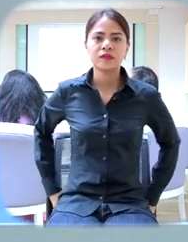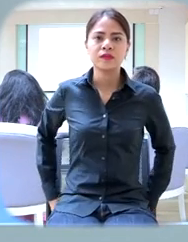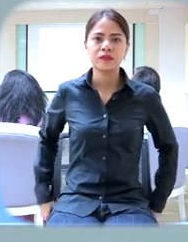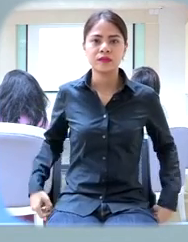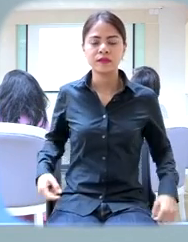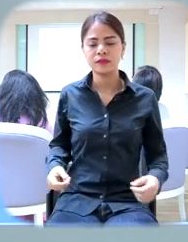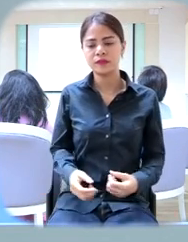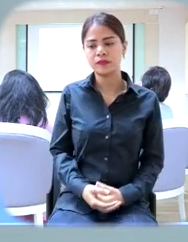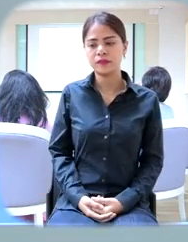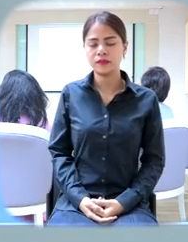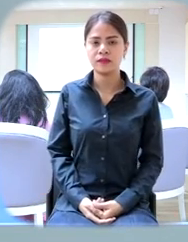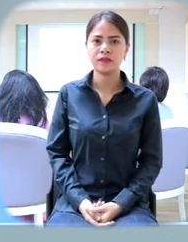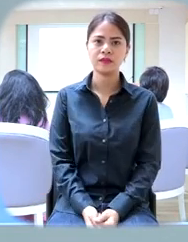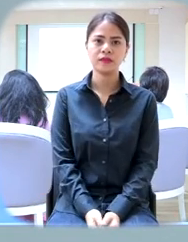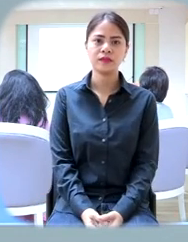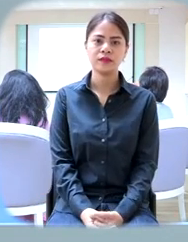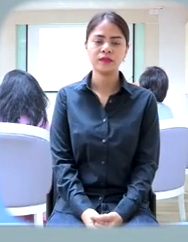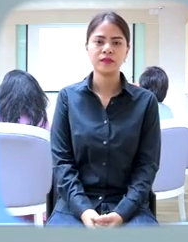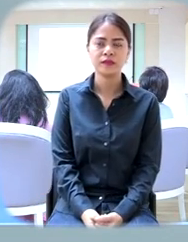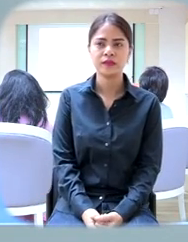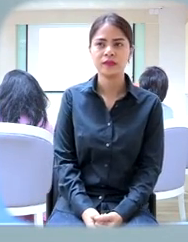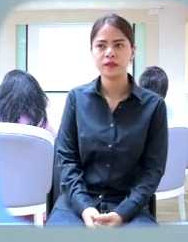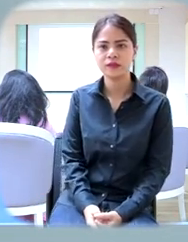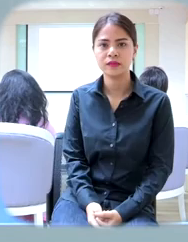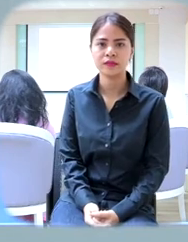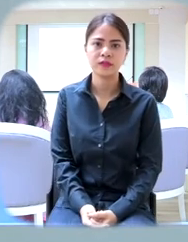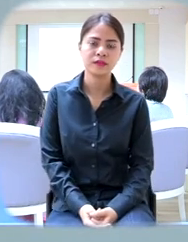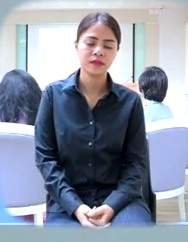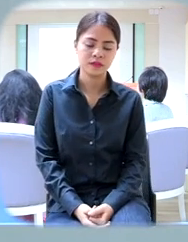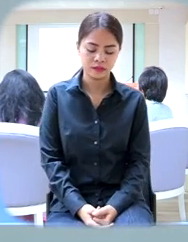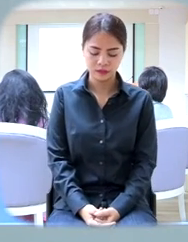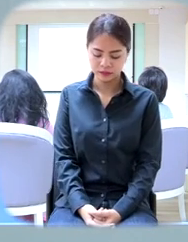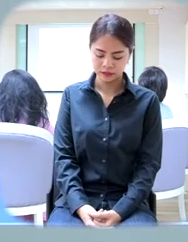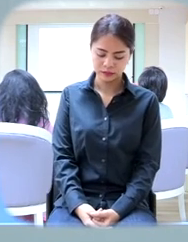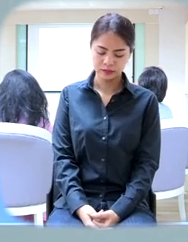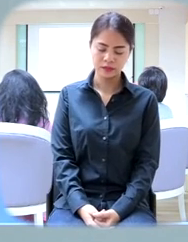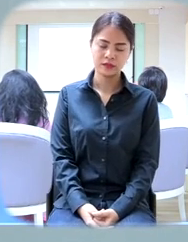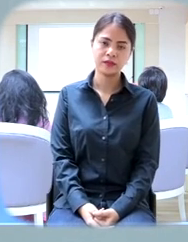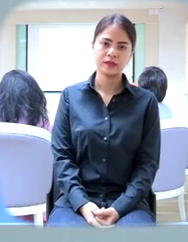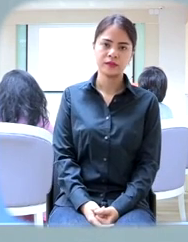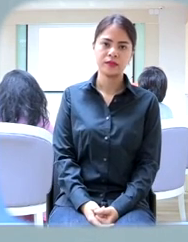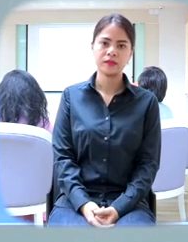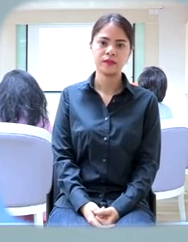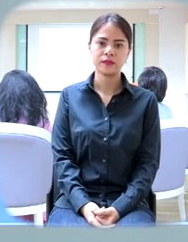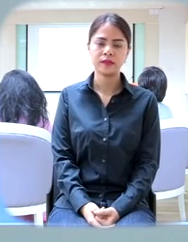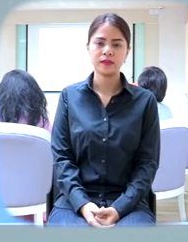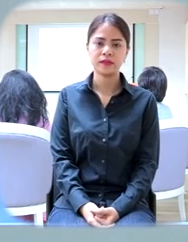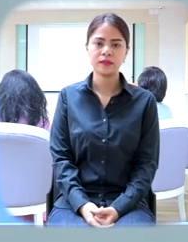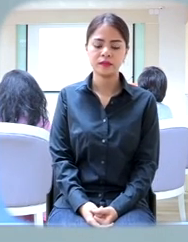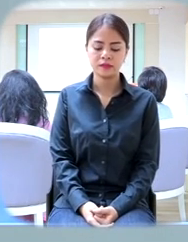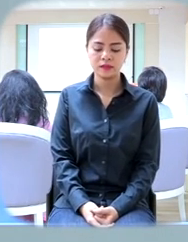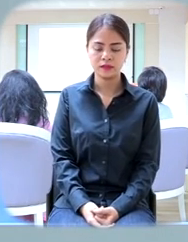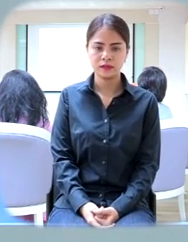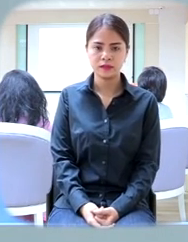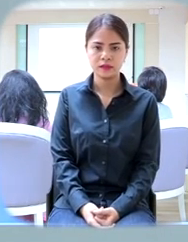today. These texts still exist in the National Library or in some of the temple libraries, but many of them